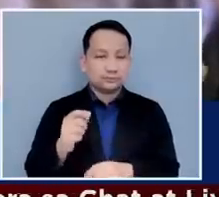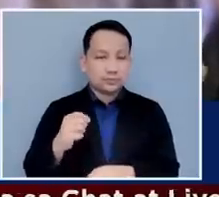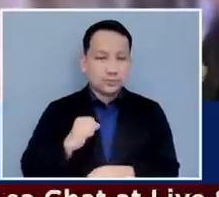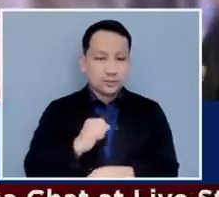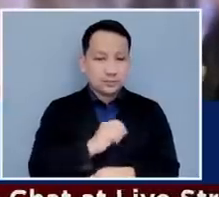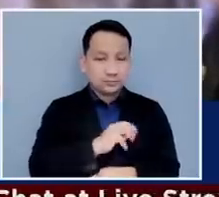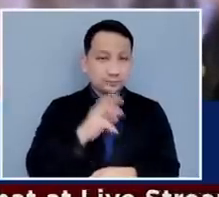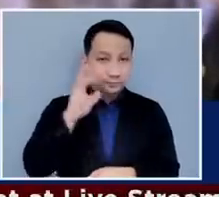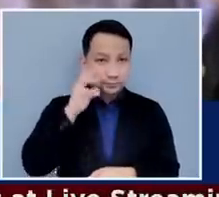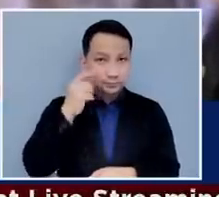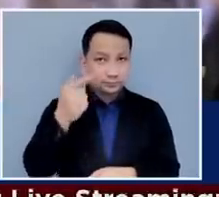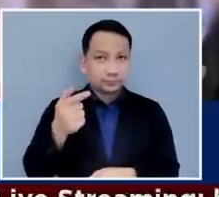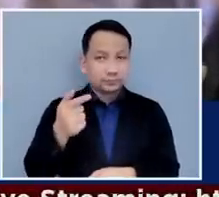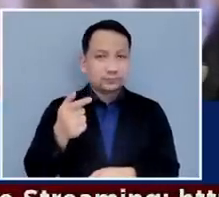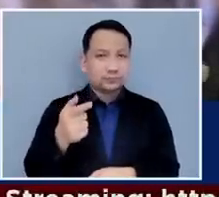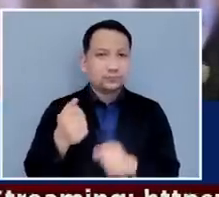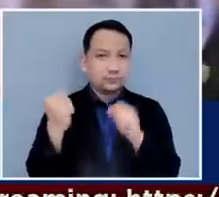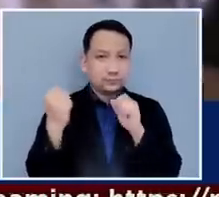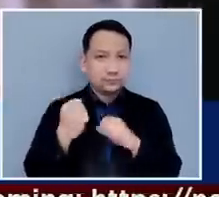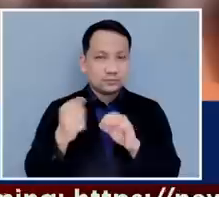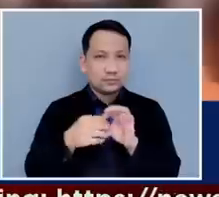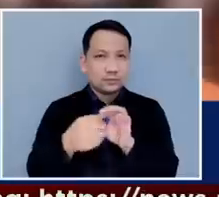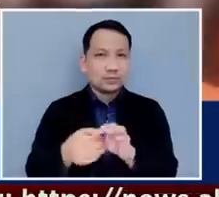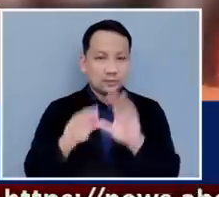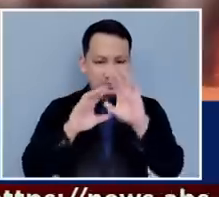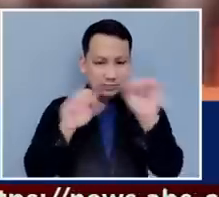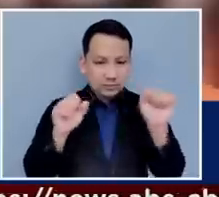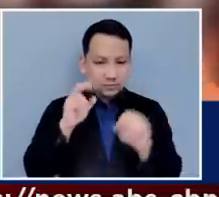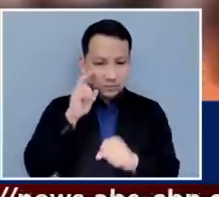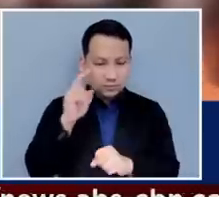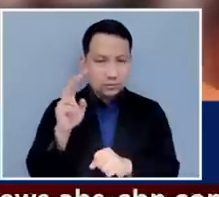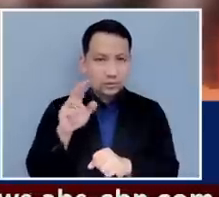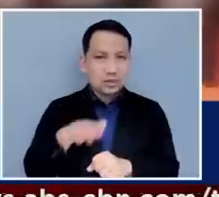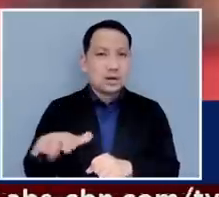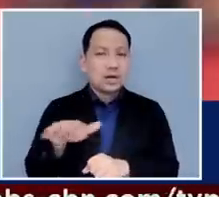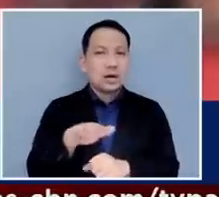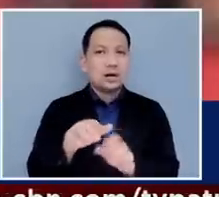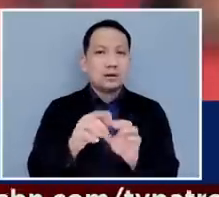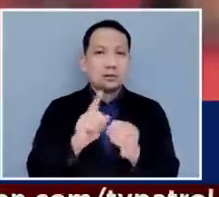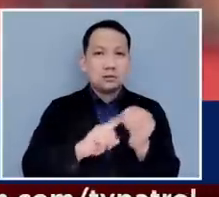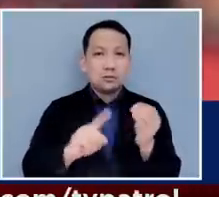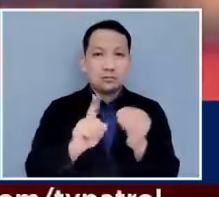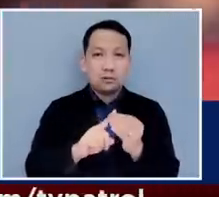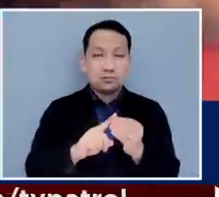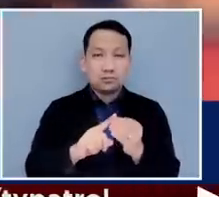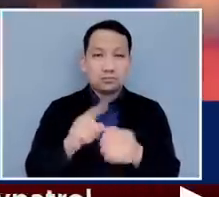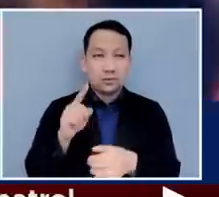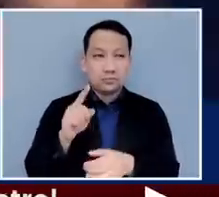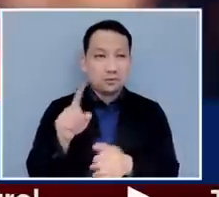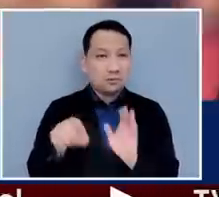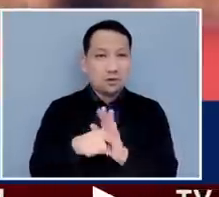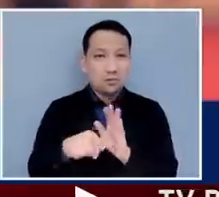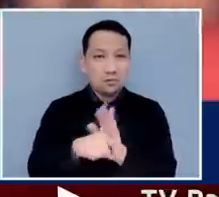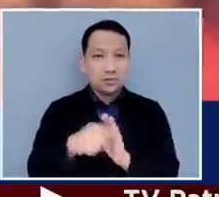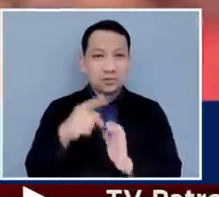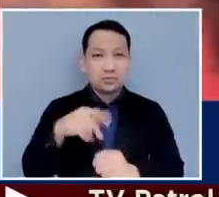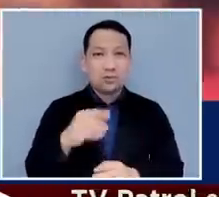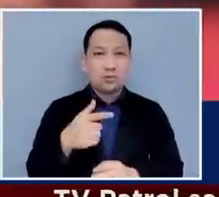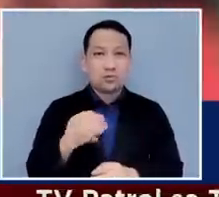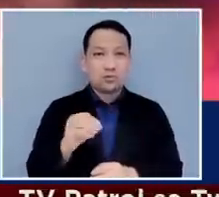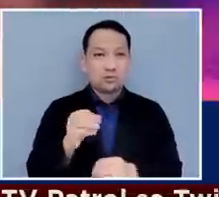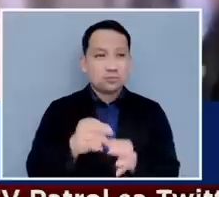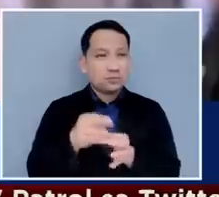na sasang-ayunan ni Pangulong Ferdinand Marcos Jr. ang ban sa POGO dahil mismong ang